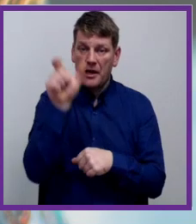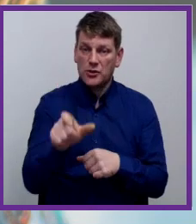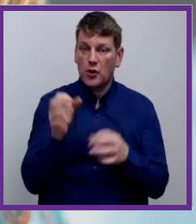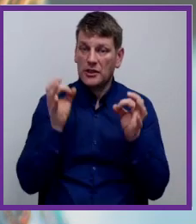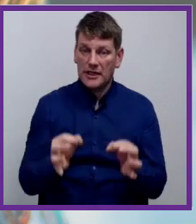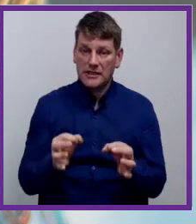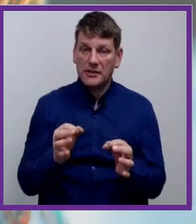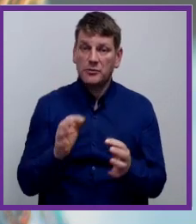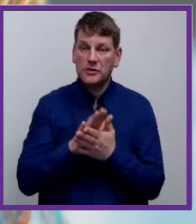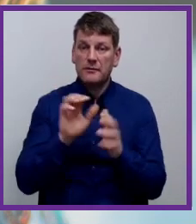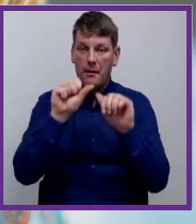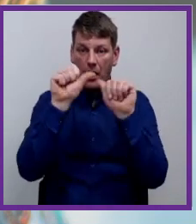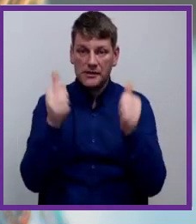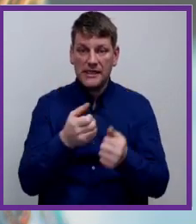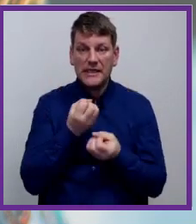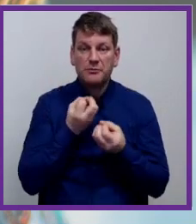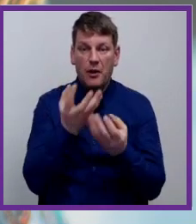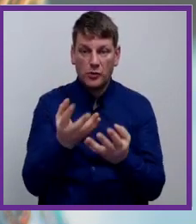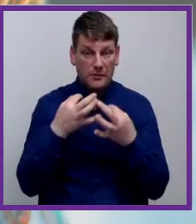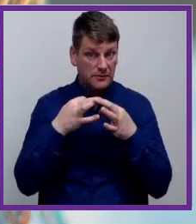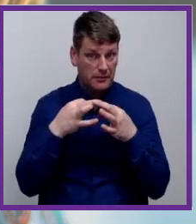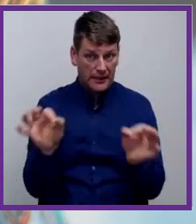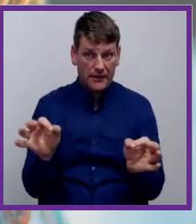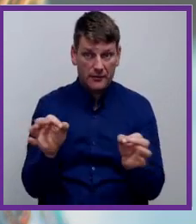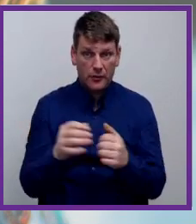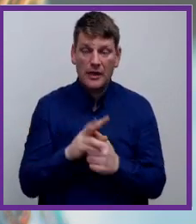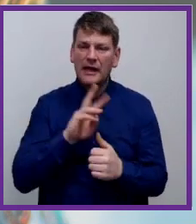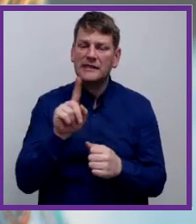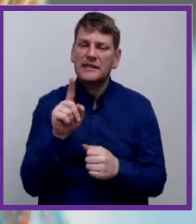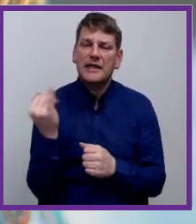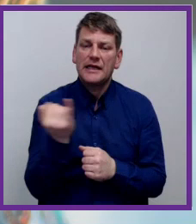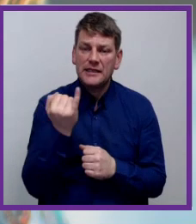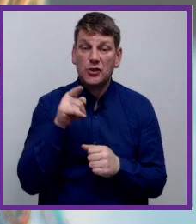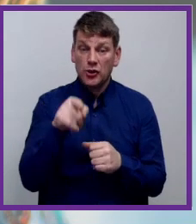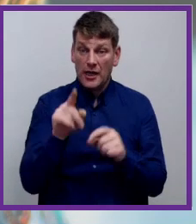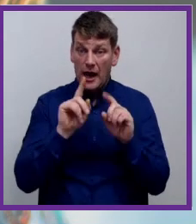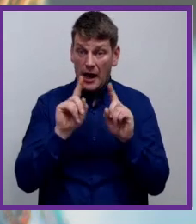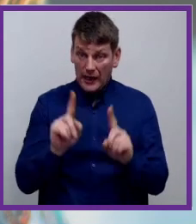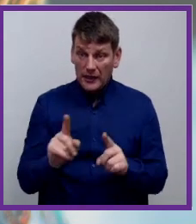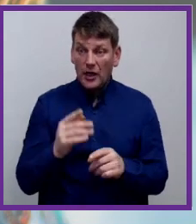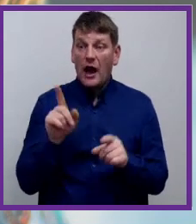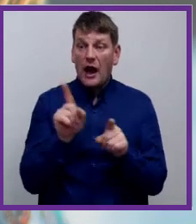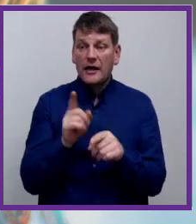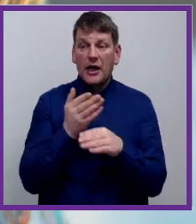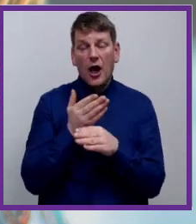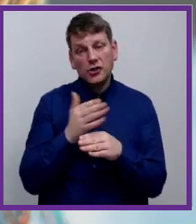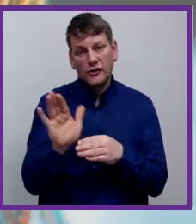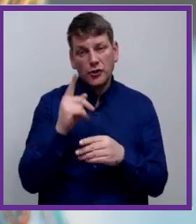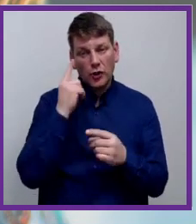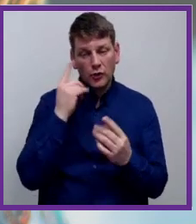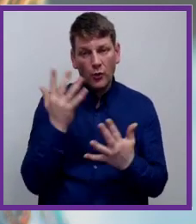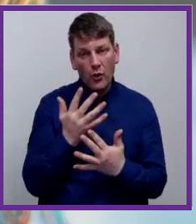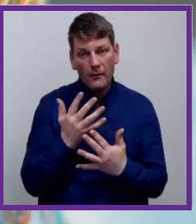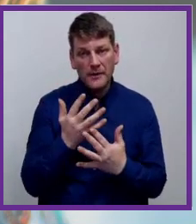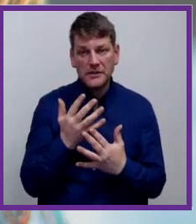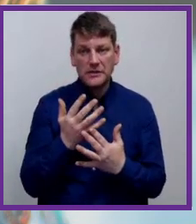uz mākslinieckās izpausmes brīvību. Kas ir interesanti, šajā lietā bija arī atsevišķās domas,